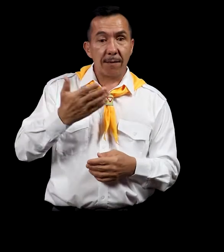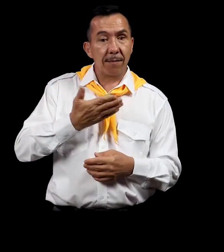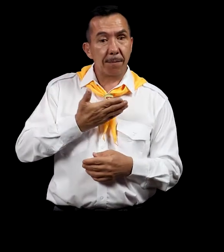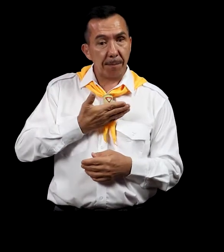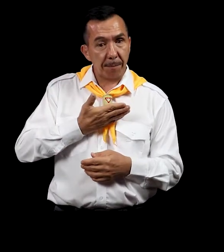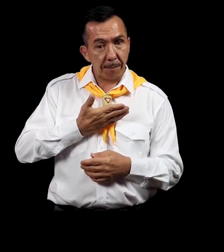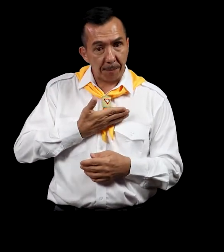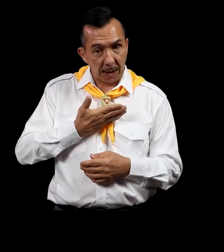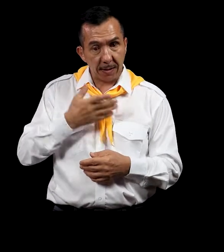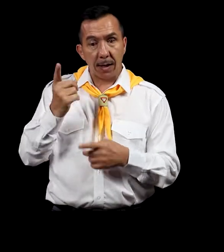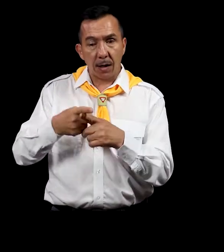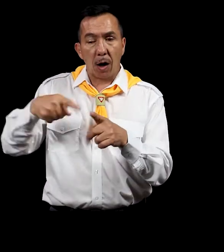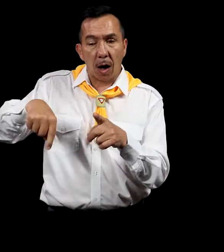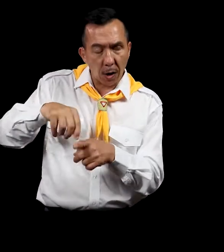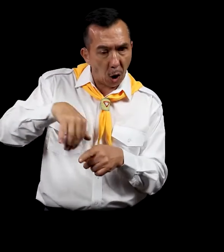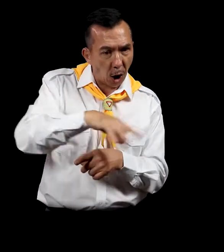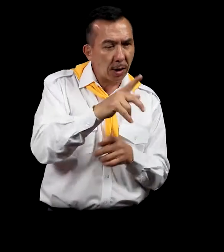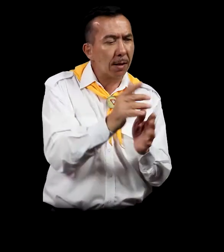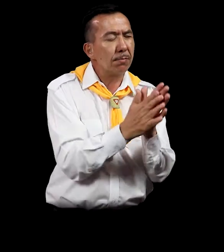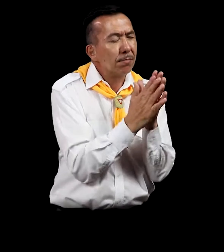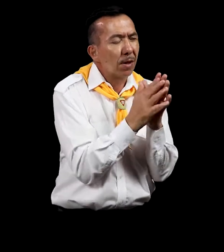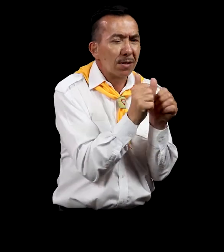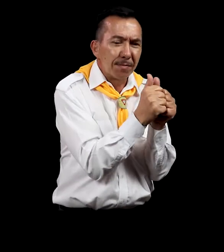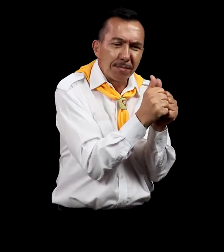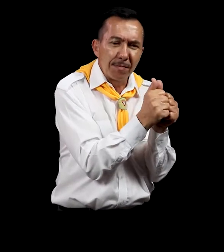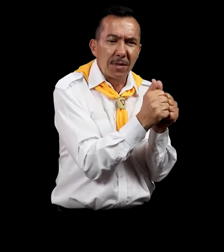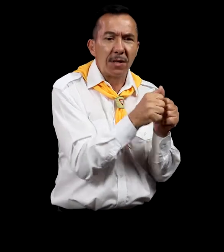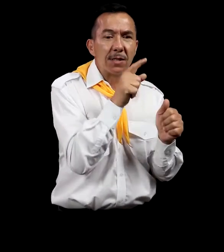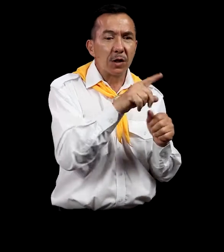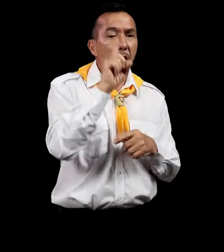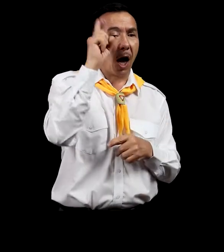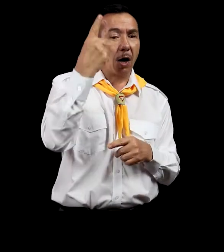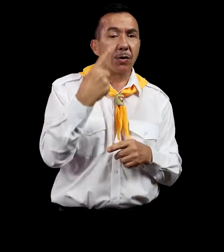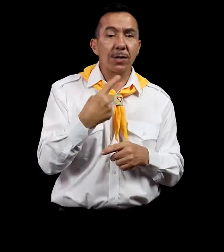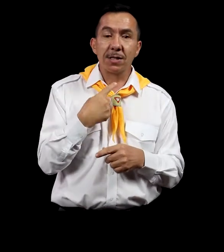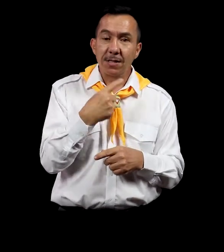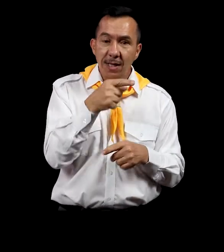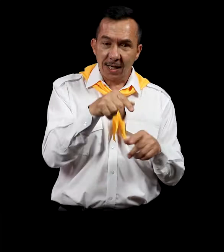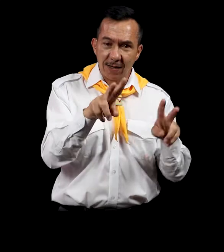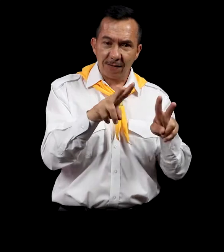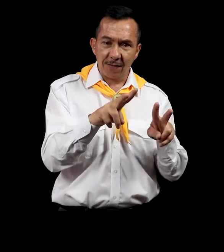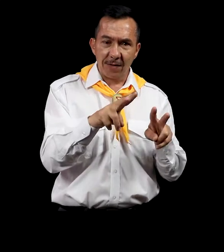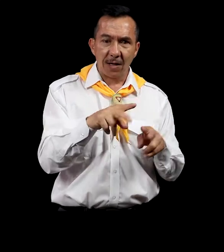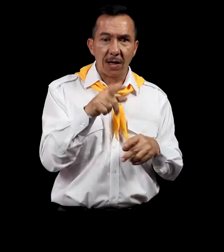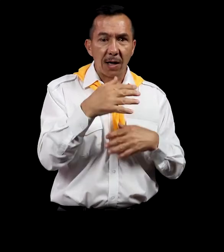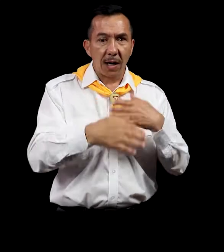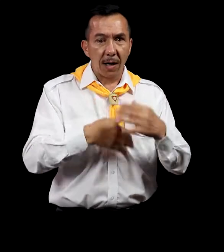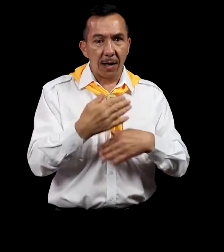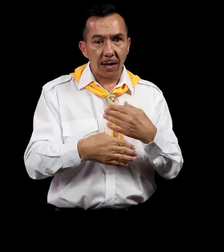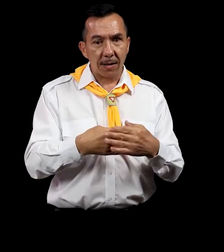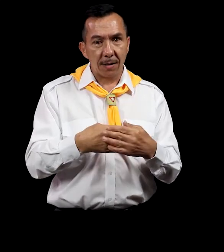sy vader gaan toe uit en smeek hom. En sy oudste seun in die veld